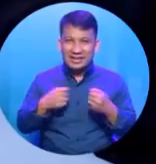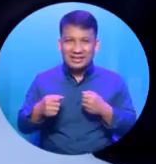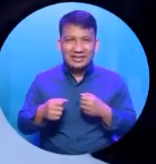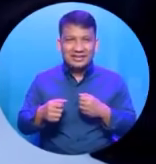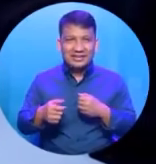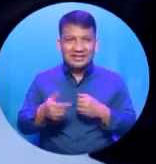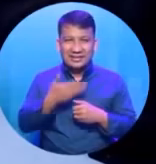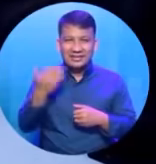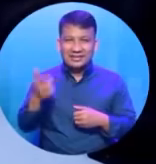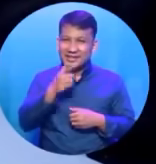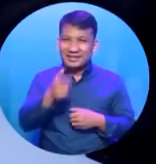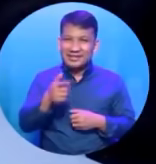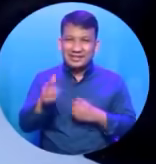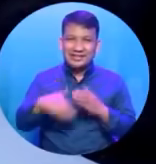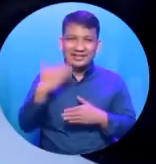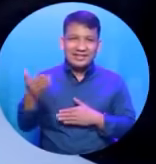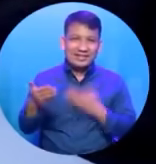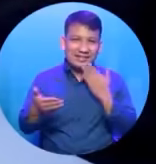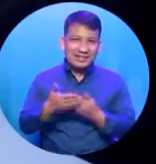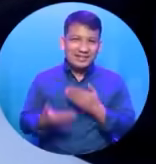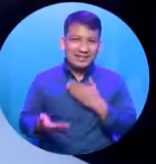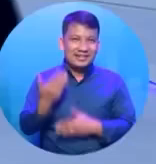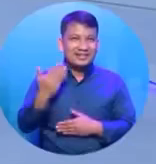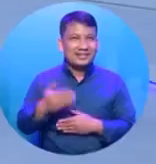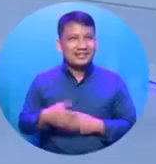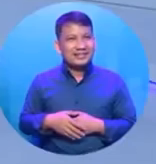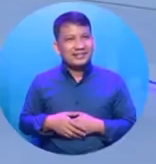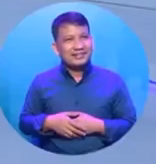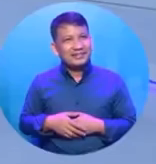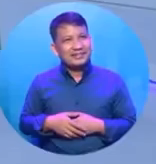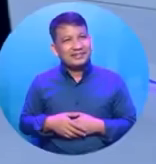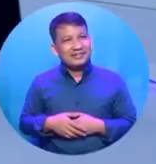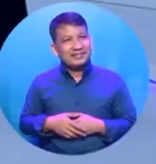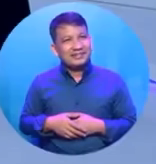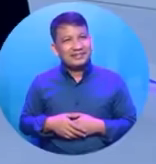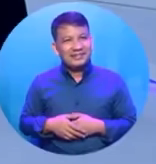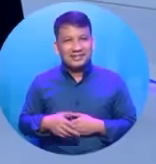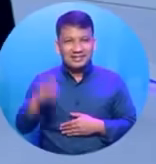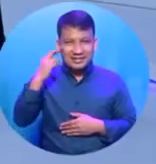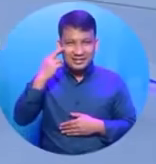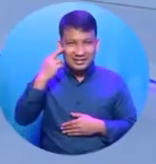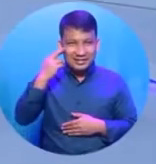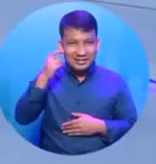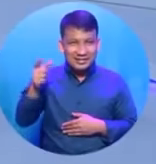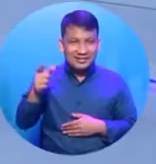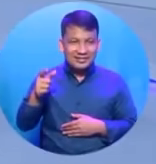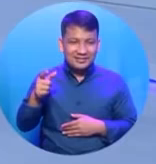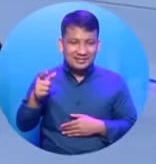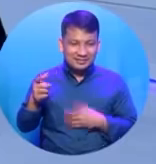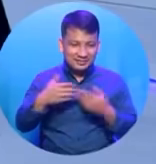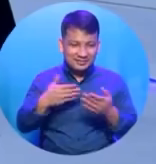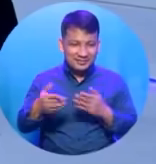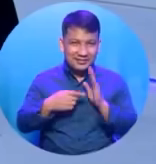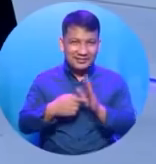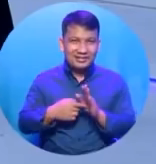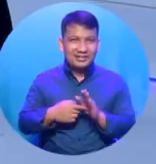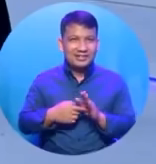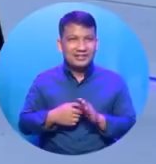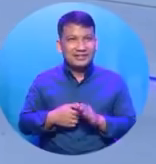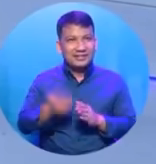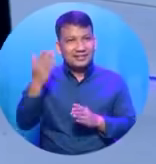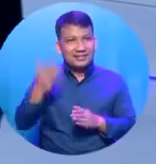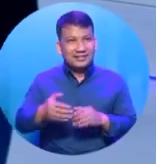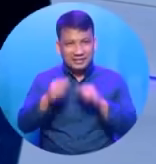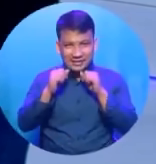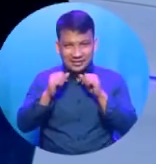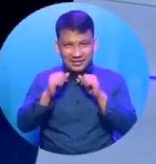Better luck next time na po, madam. Magandang umaga po, madam, ha? Ma'am Romaline Zonio Watin. Yan po yung pangalan niyo po, madam. God bless